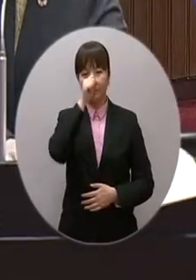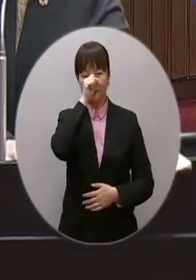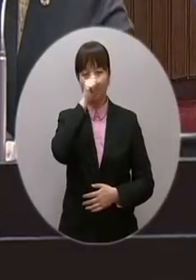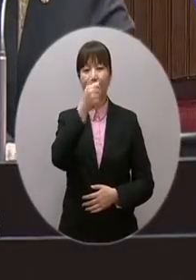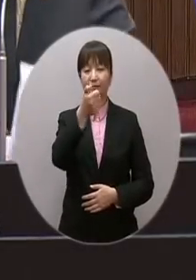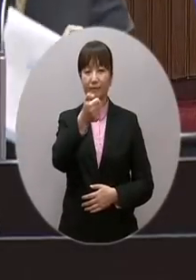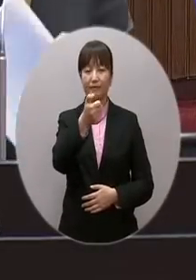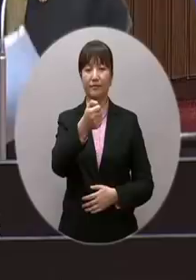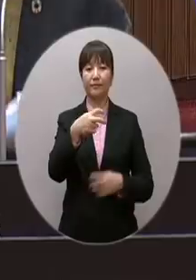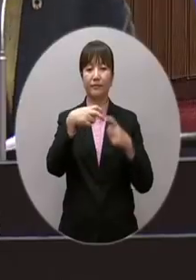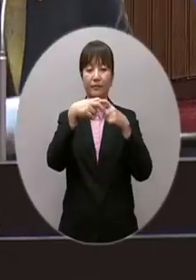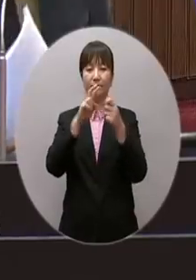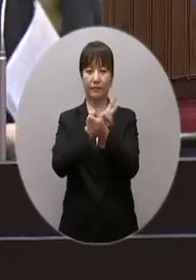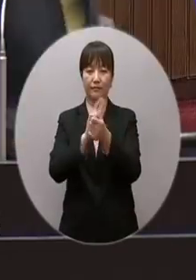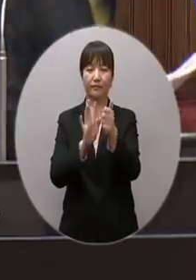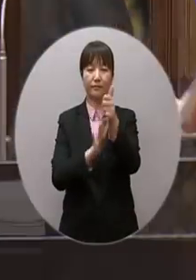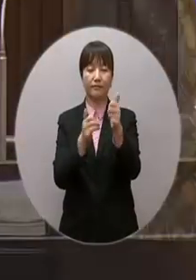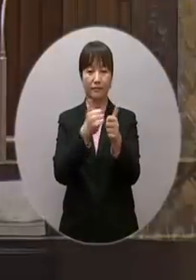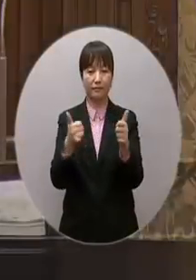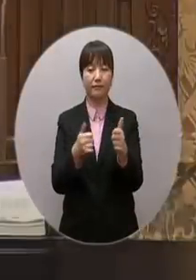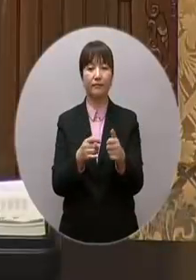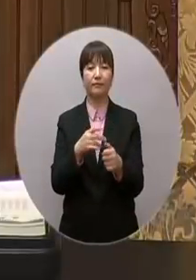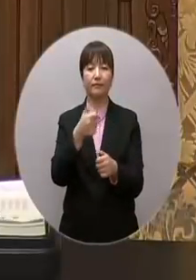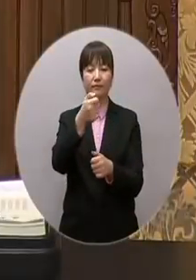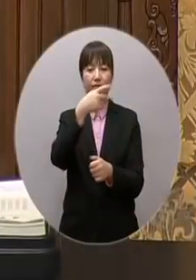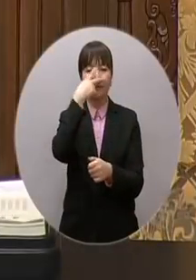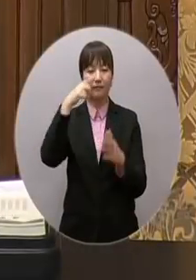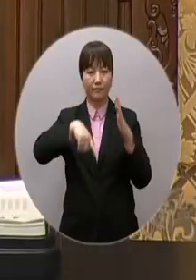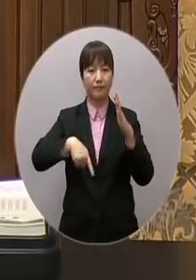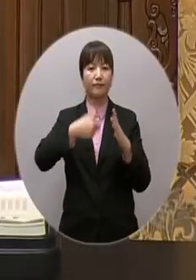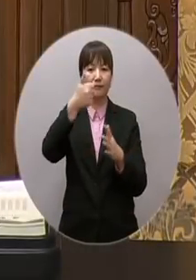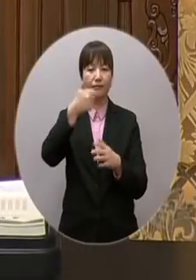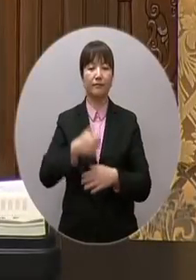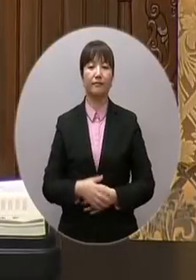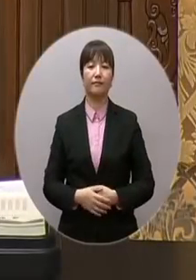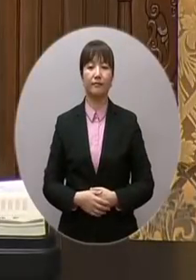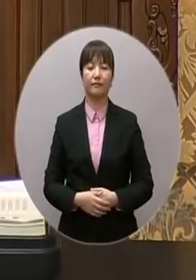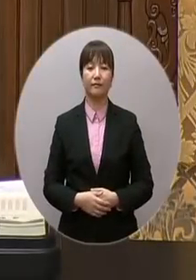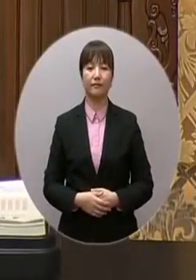好，谢谢林委员，谢谢赖院长。